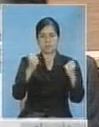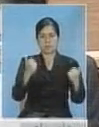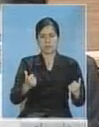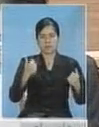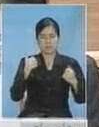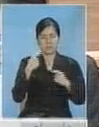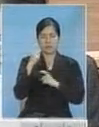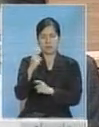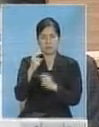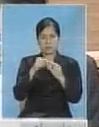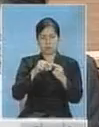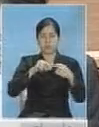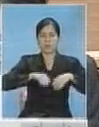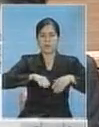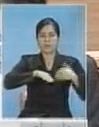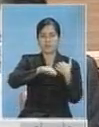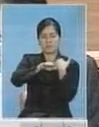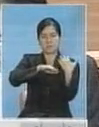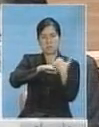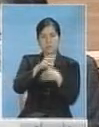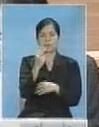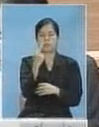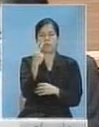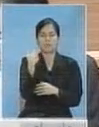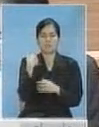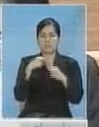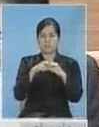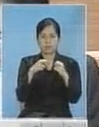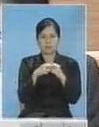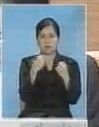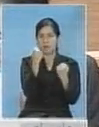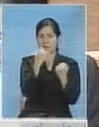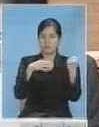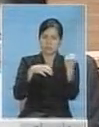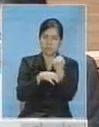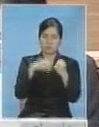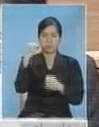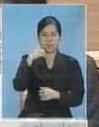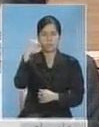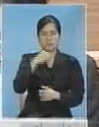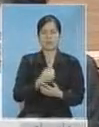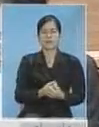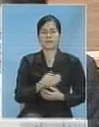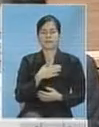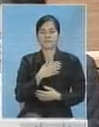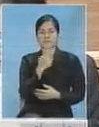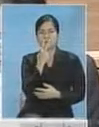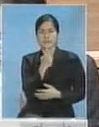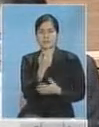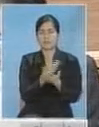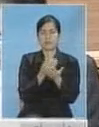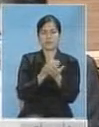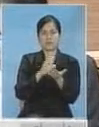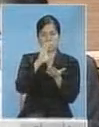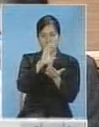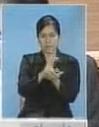เป็นอันตรายมากเกิดอุบัติเหตุก็บ่อยครับผมได้ไปดูในงบประมาณในเล่มแล้วครับท่านประธานสมั